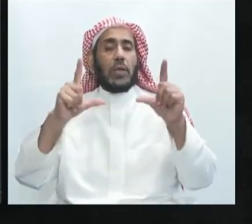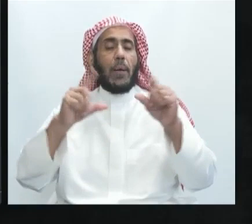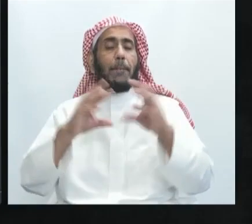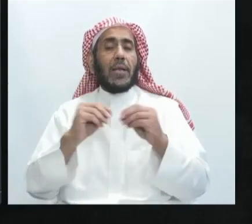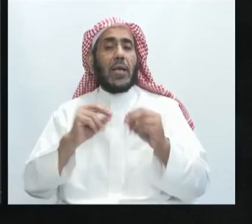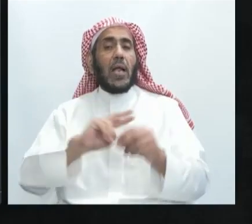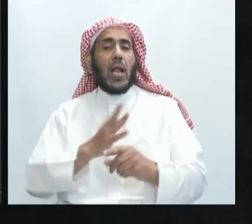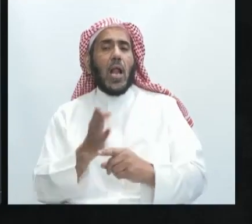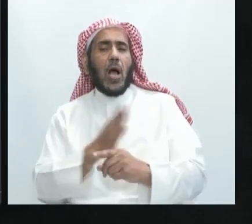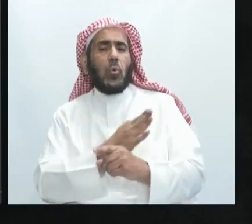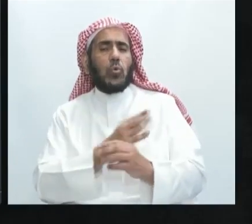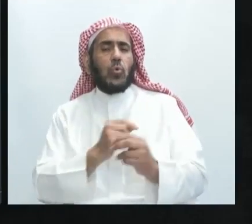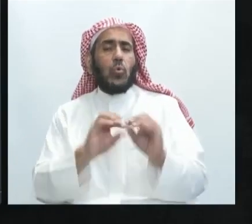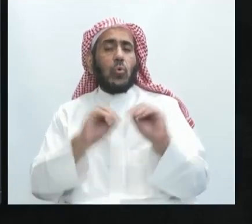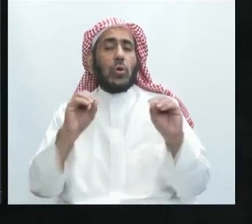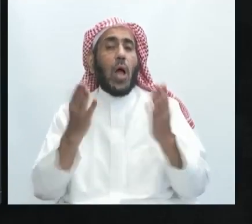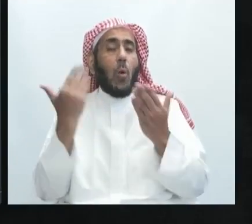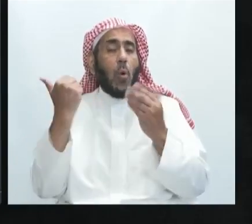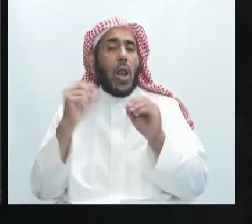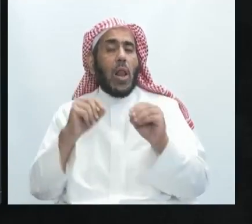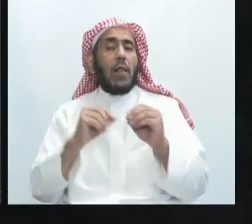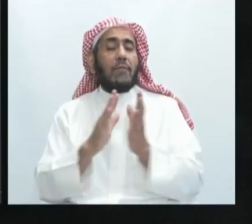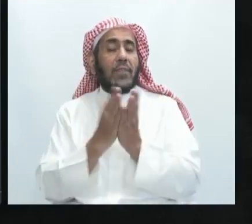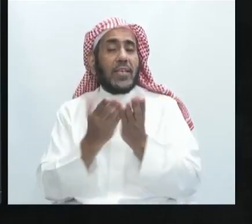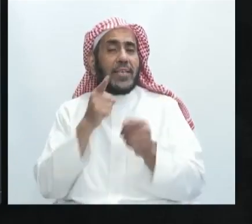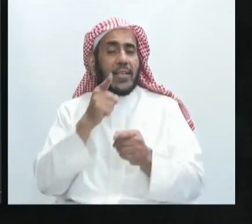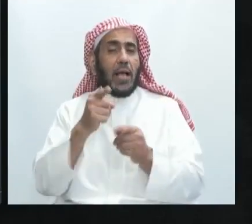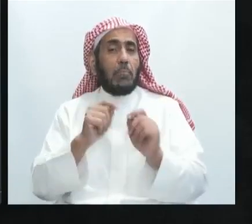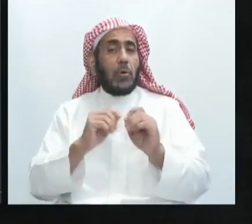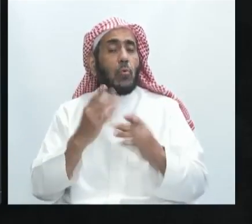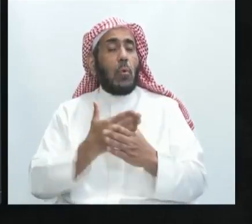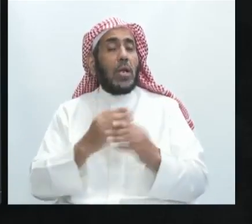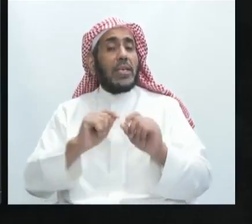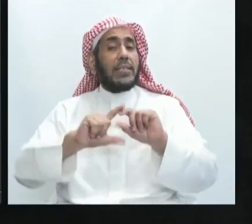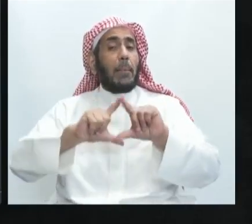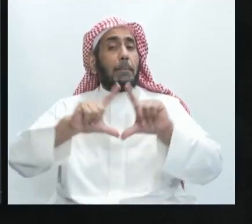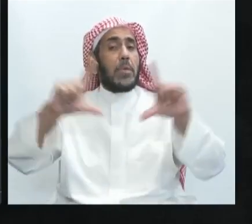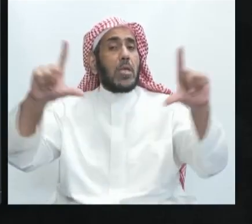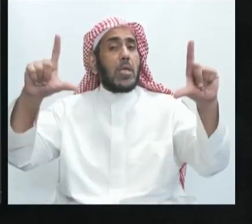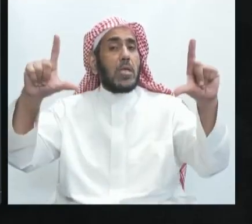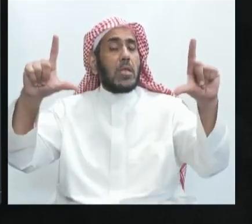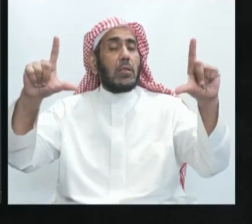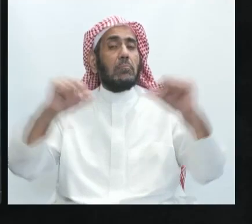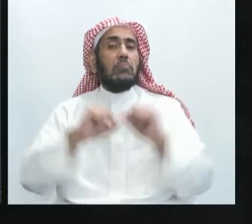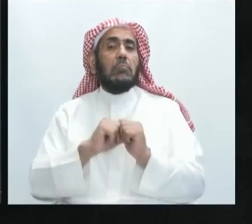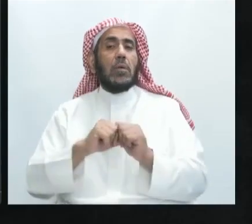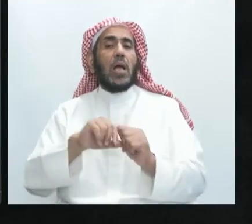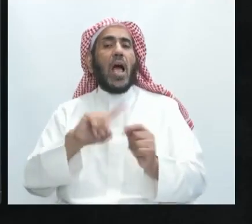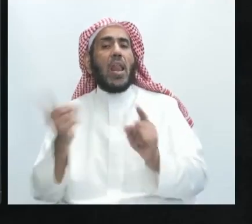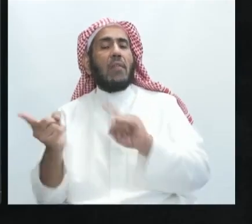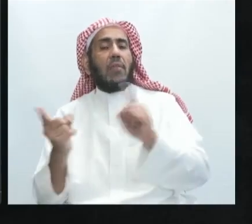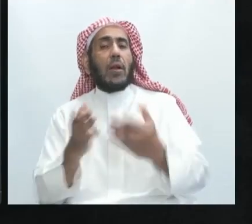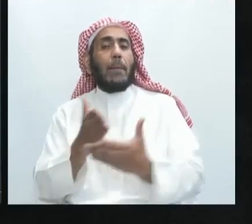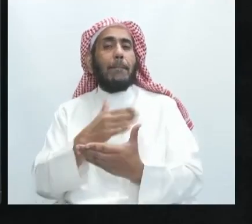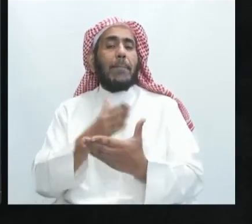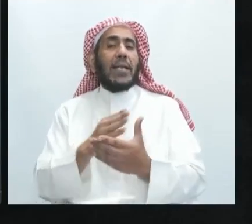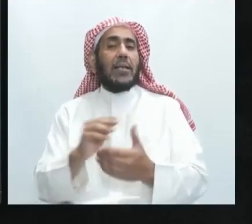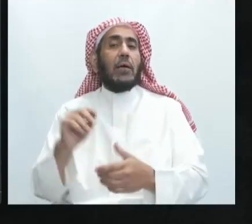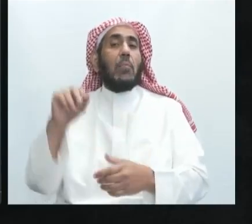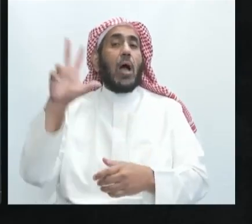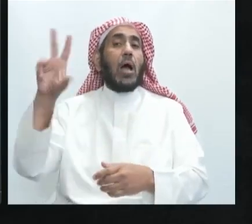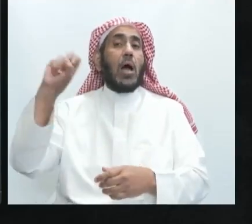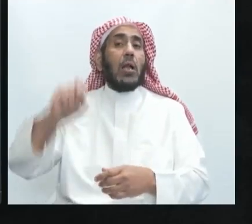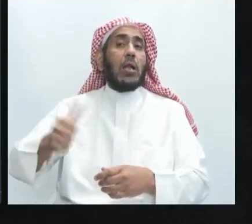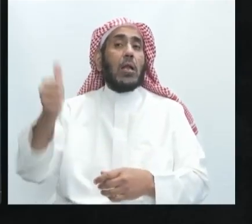خلال الاوجه التي ذكرت عندكم في الكتاب لتبين للتبيين في الفرق بينهما في حال